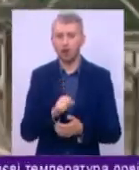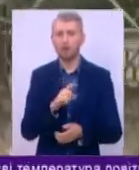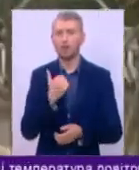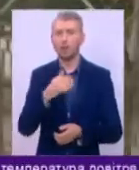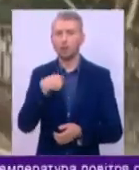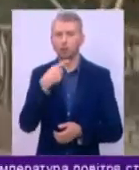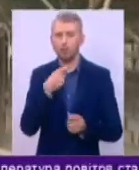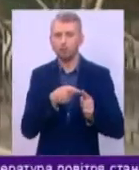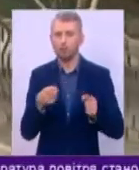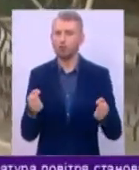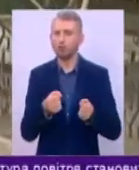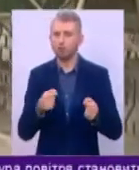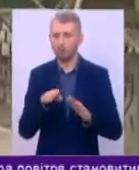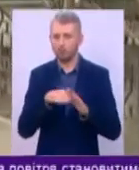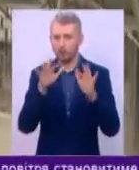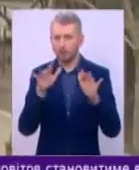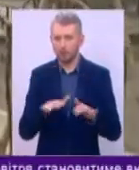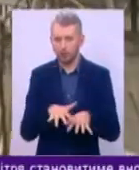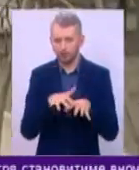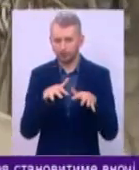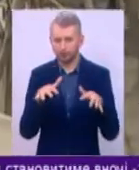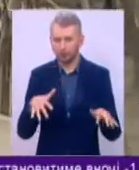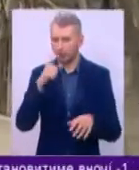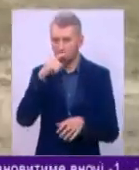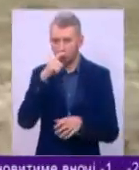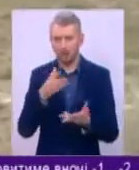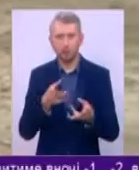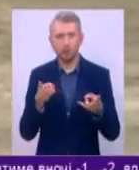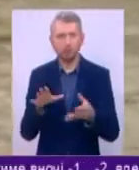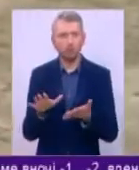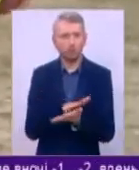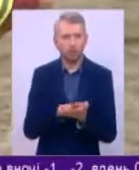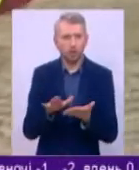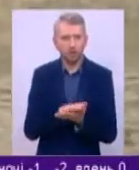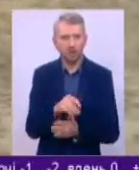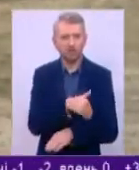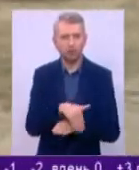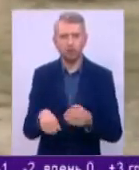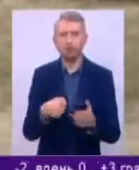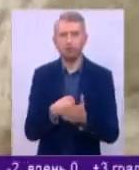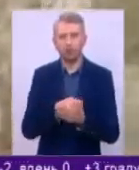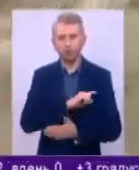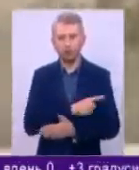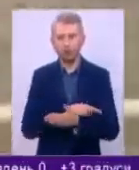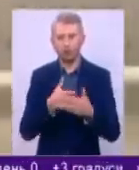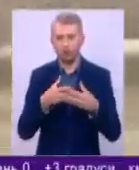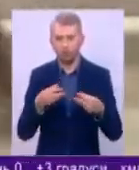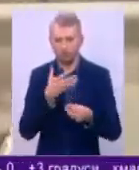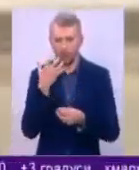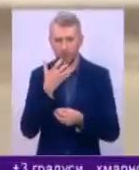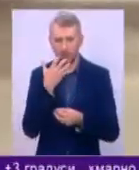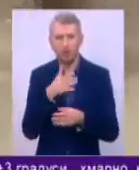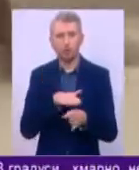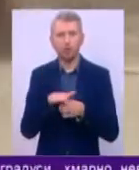його словами, протягом зими під снігом зібралось чимало сміття, яке потрібно прибрати з вулиць до істотного потепління. Дотримання